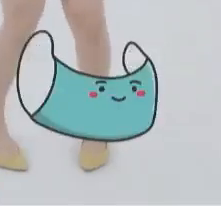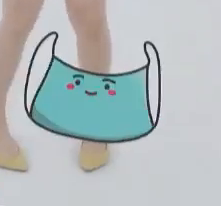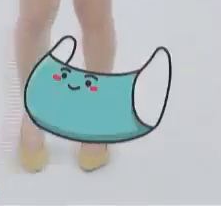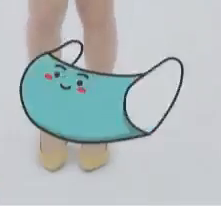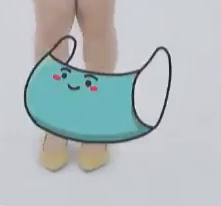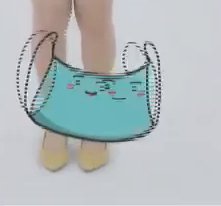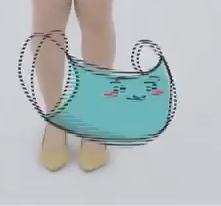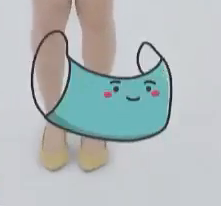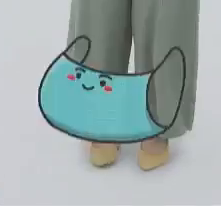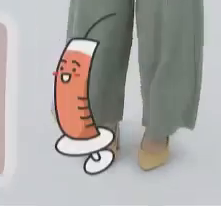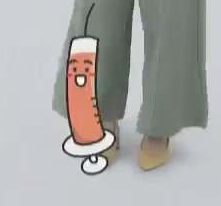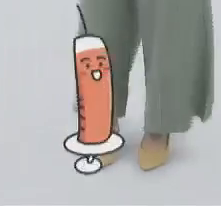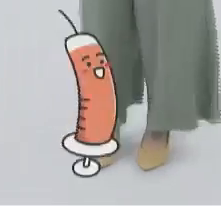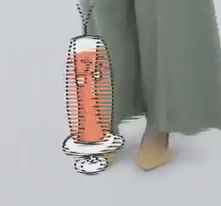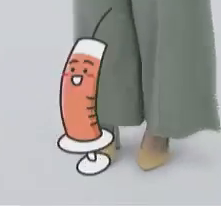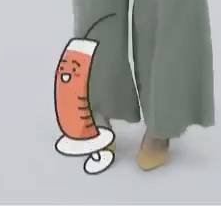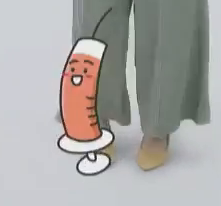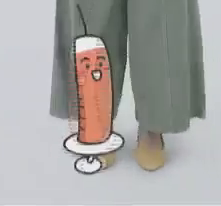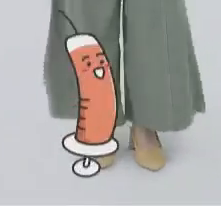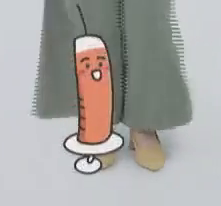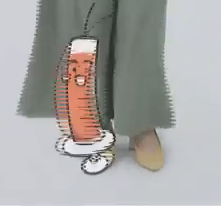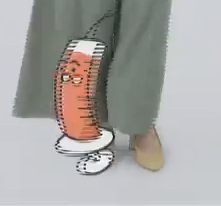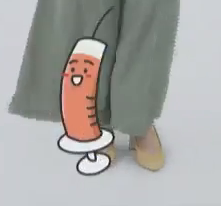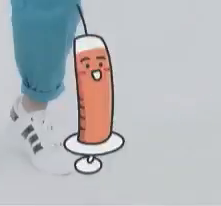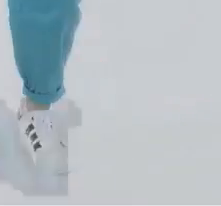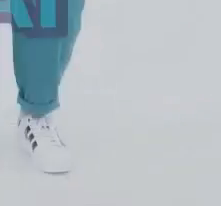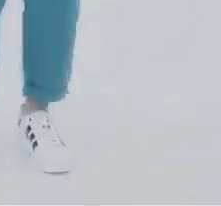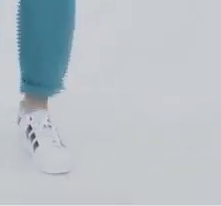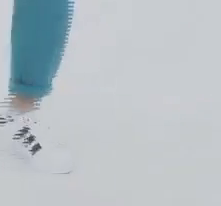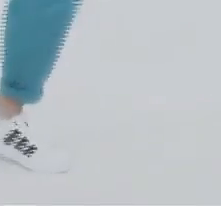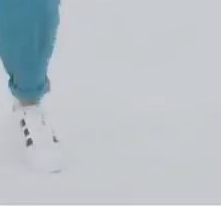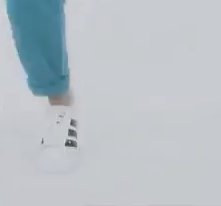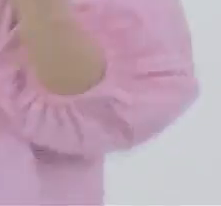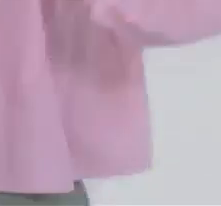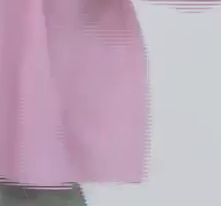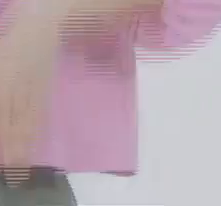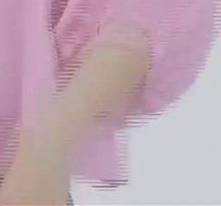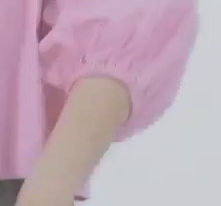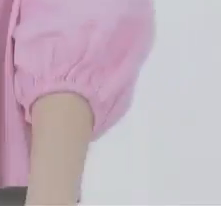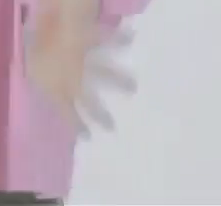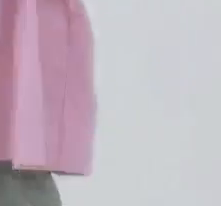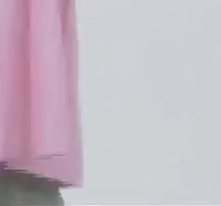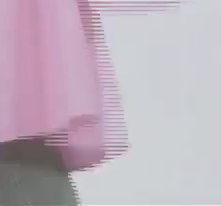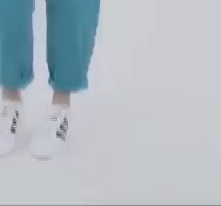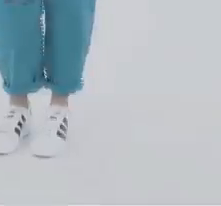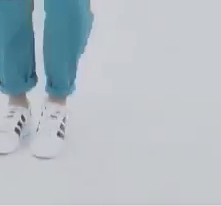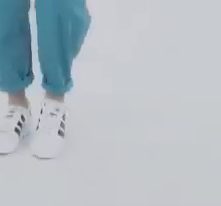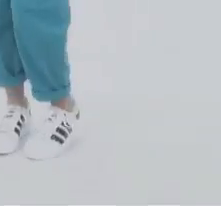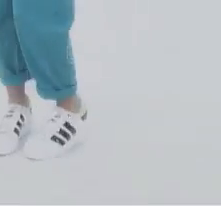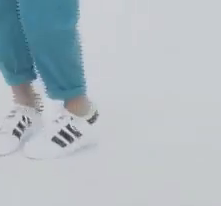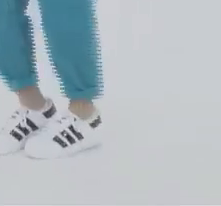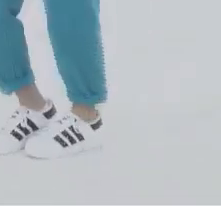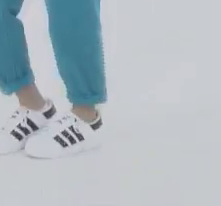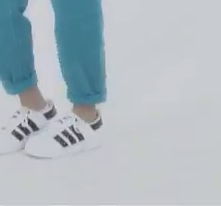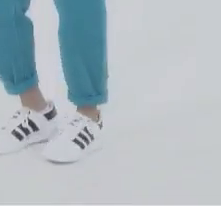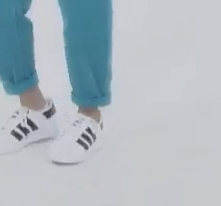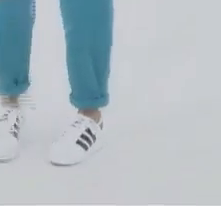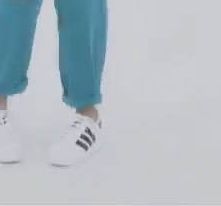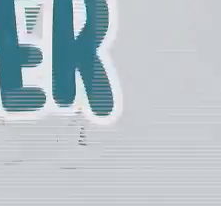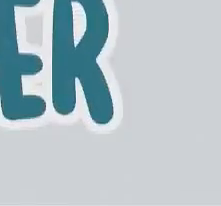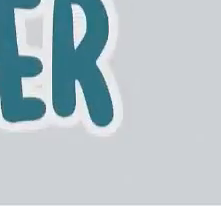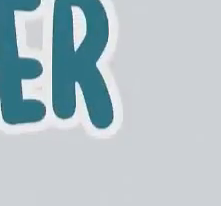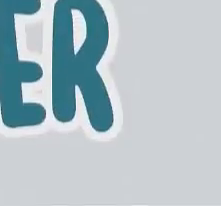Ayo masker, ayo vaksin, tiada yang dapat merenggut sehatmu.